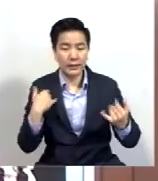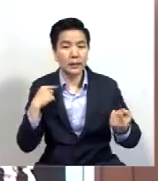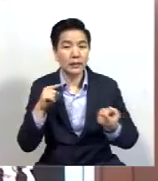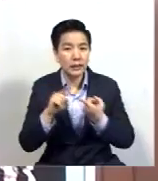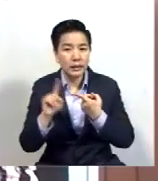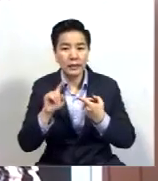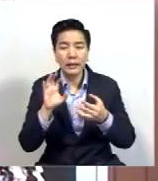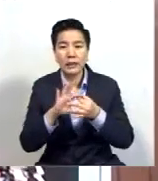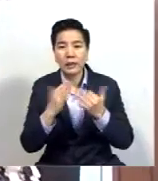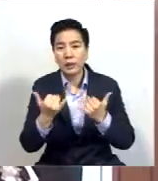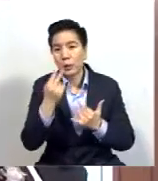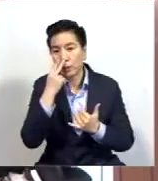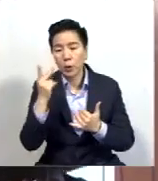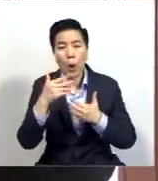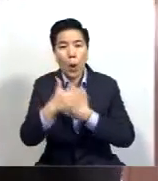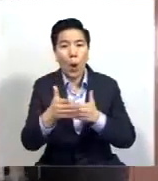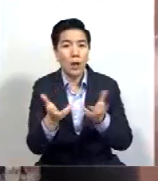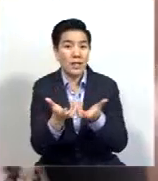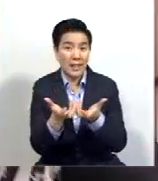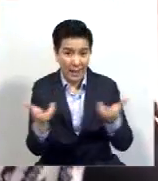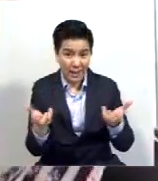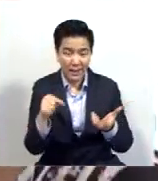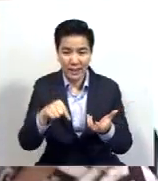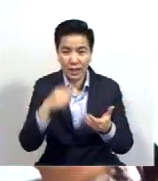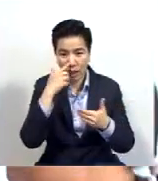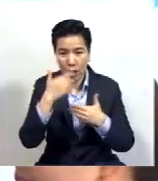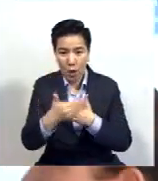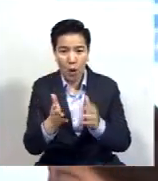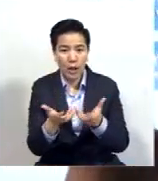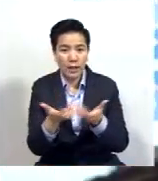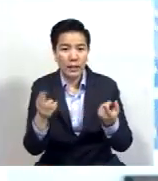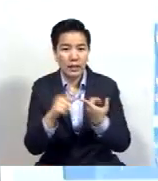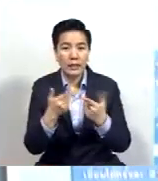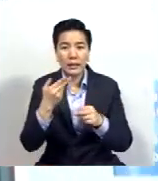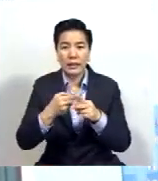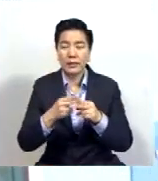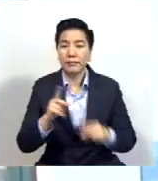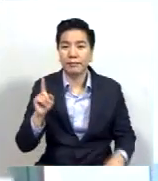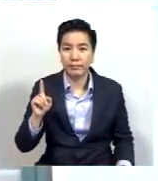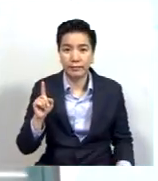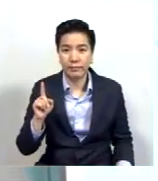ษที่เห็นอยู่นี้เป็นหอผู้ป่วยแยกโรคซึ่งเป็นหอผู้ป่วยแยกโรคใช้ชื่อว่า